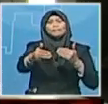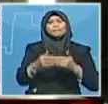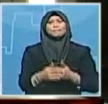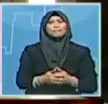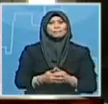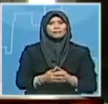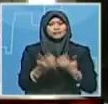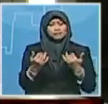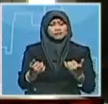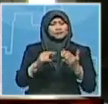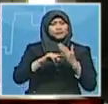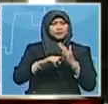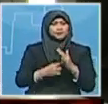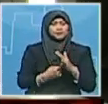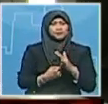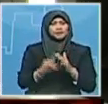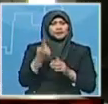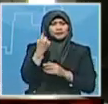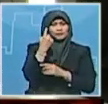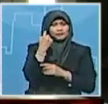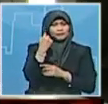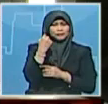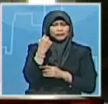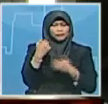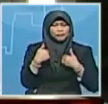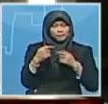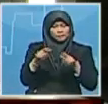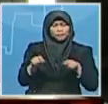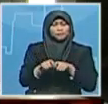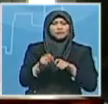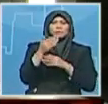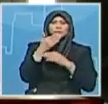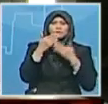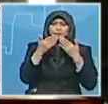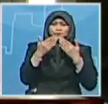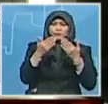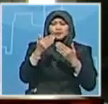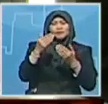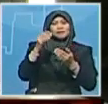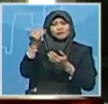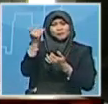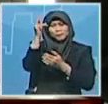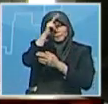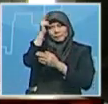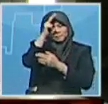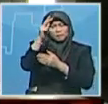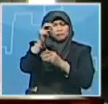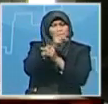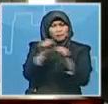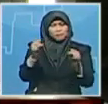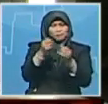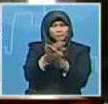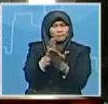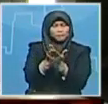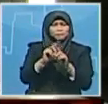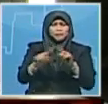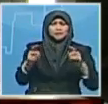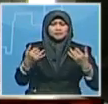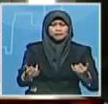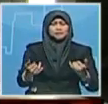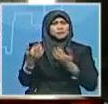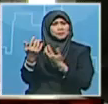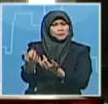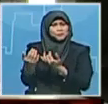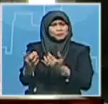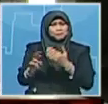saya memulakan bahawa kita sementara di satu sudut kita bersyukur dengan imbuhan yang disediakan dalam bajet. Tetapi juga ada bahana yang menanti kita sekarang